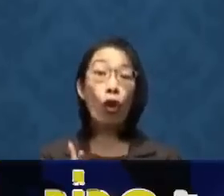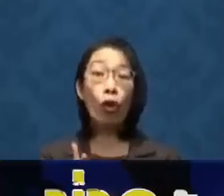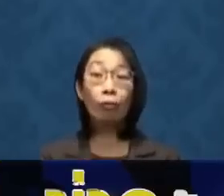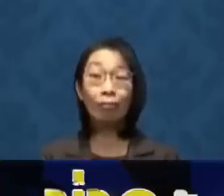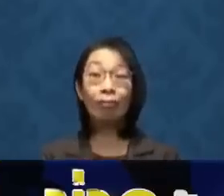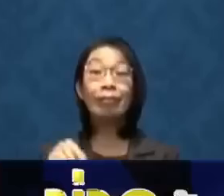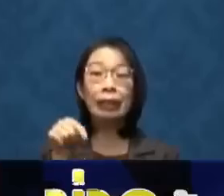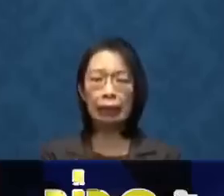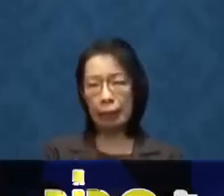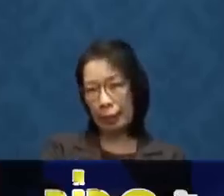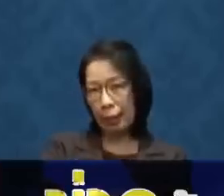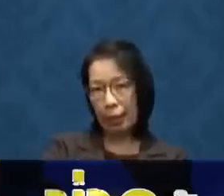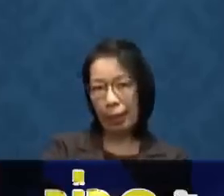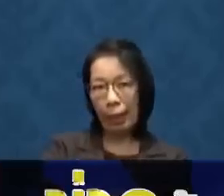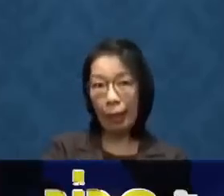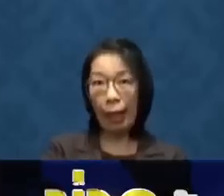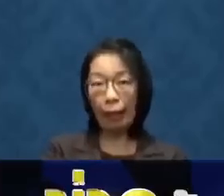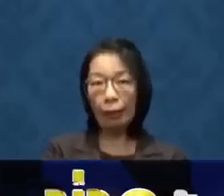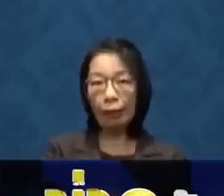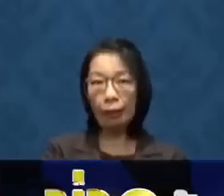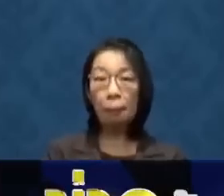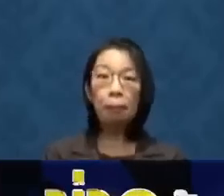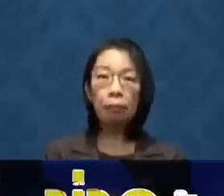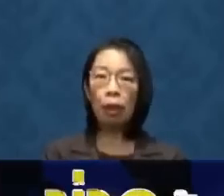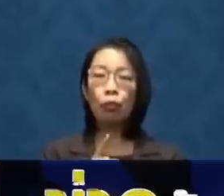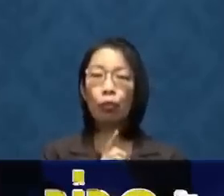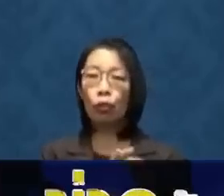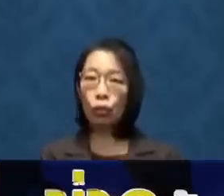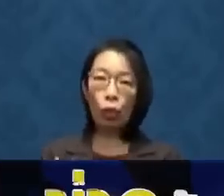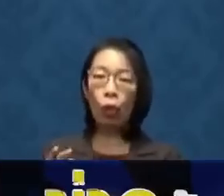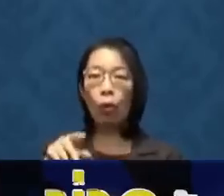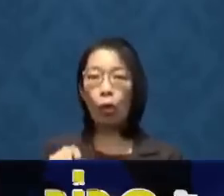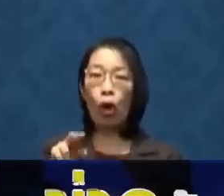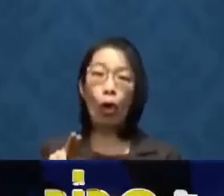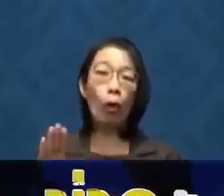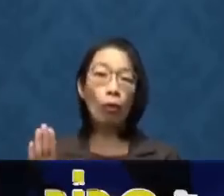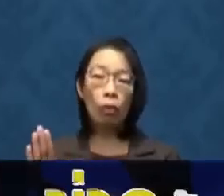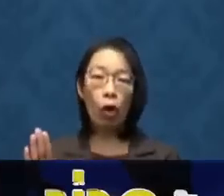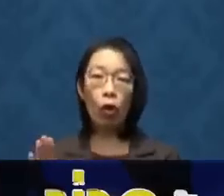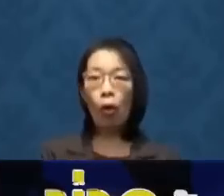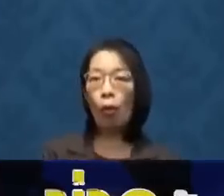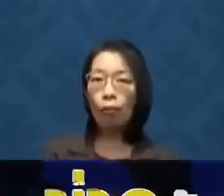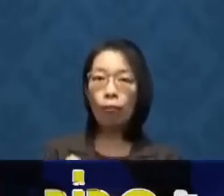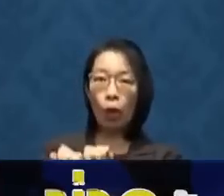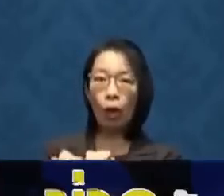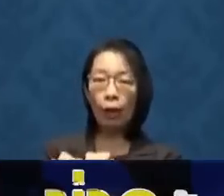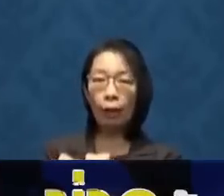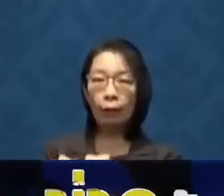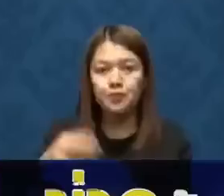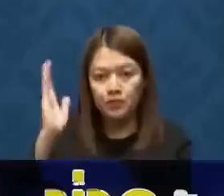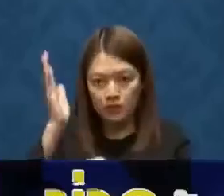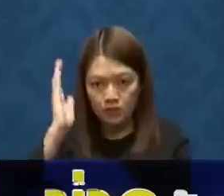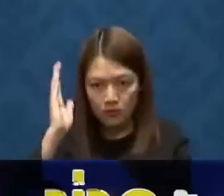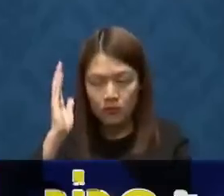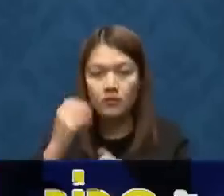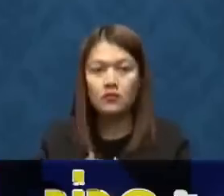ยอย่างน้อยเนี่ย60วันนะครับพอเห็นแบบนี้ทางฝั่งรัฐบาลคุณชินวรบุญเกียรติจากประชาธิปั